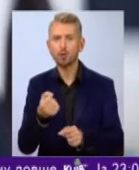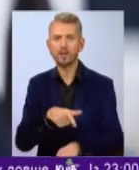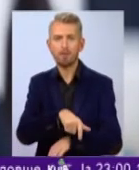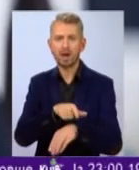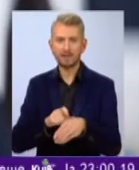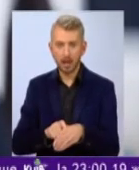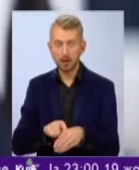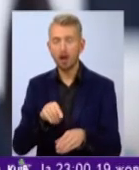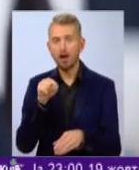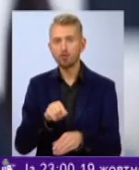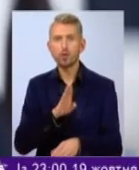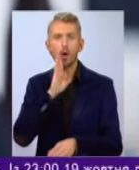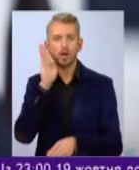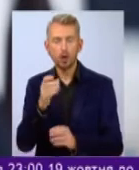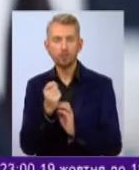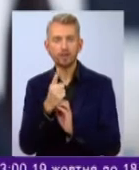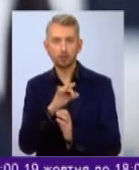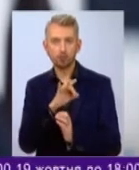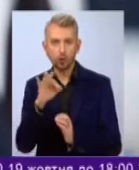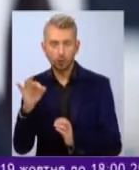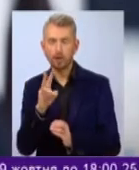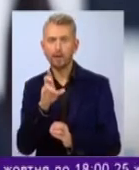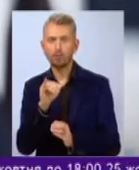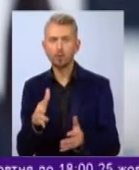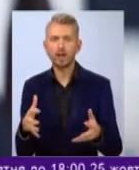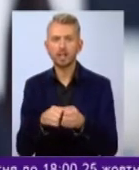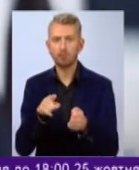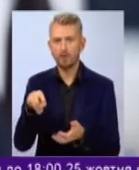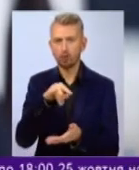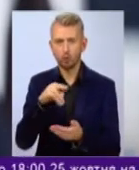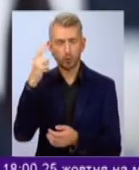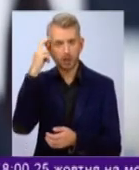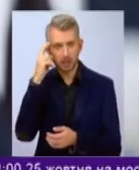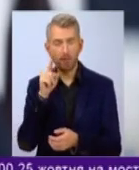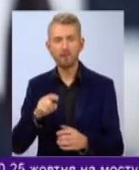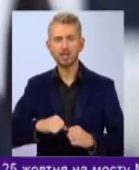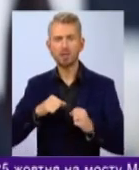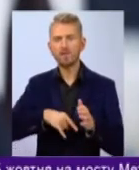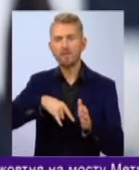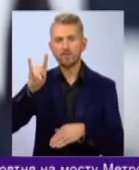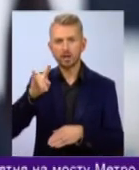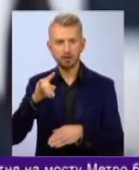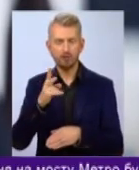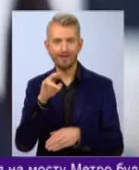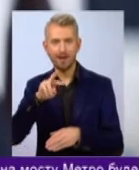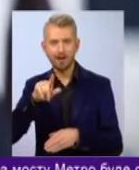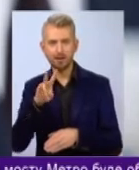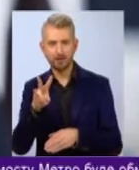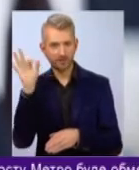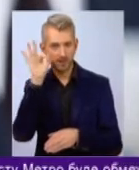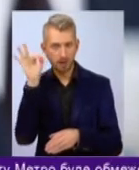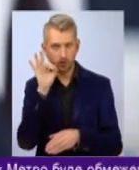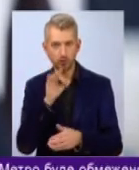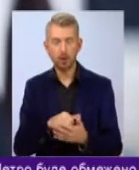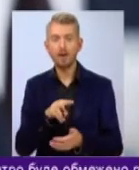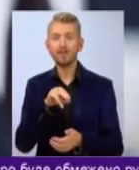браслета, а вже цього ранку об 11-й НАБУ затримала його в аеропорту Київ. Розенблат намагався вилетіти рейсом Київ-Кельн до Німеччини.